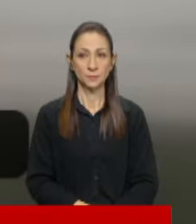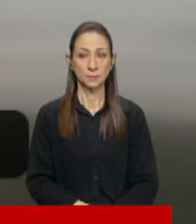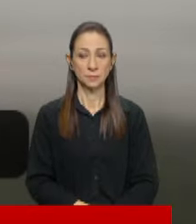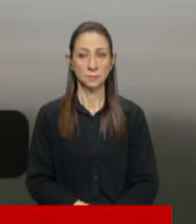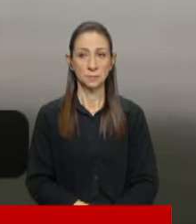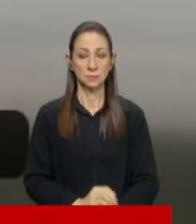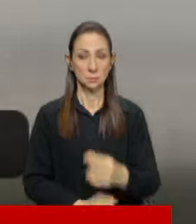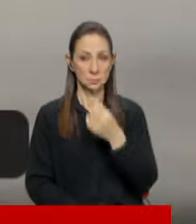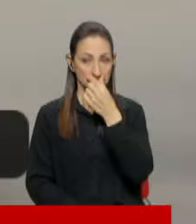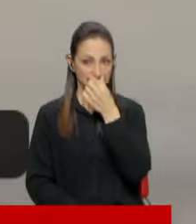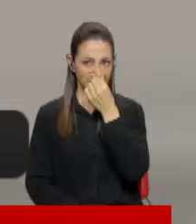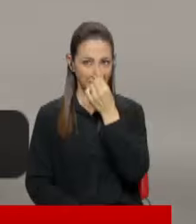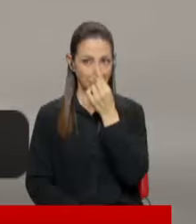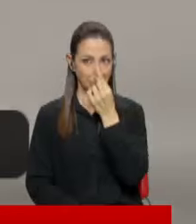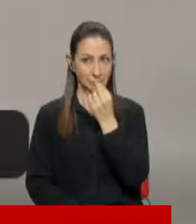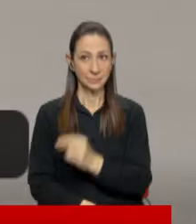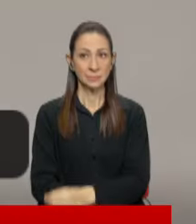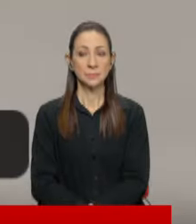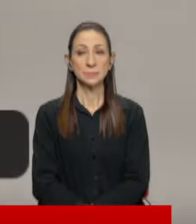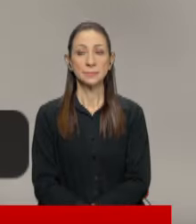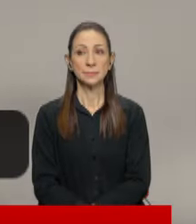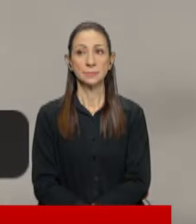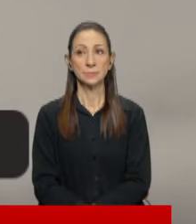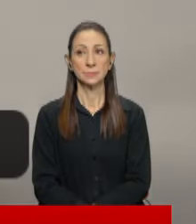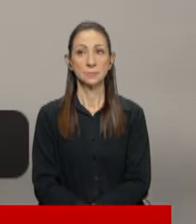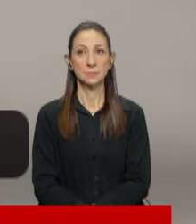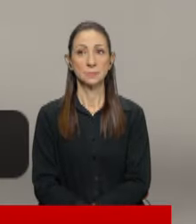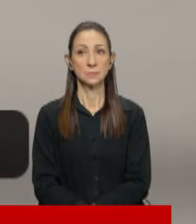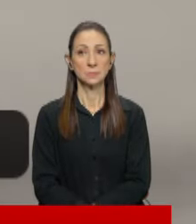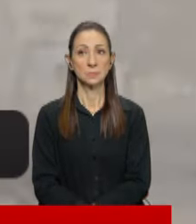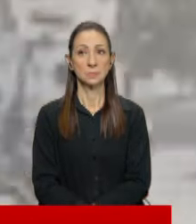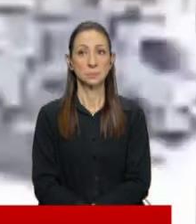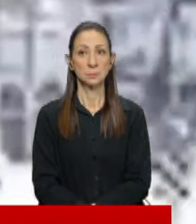Hortum geldi. Hortumun sesi şu an bir çatırdı.